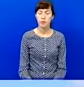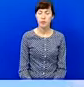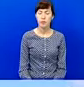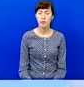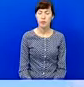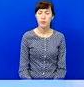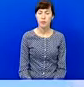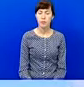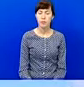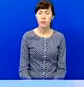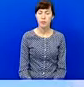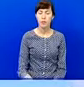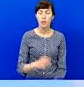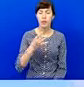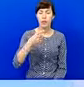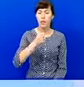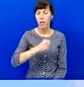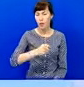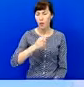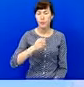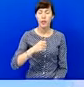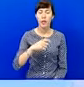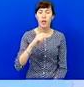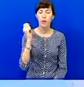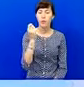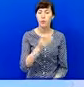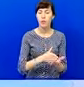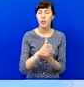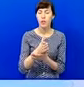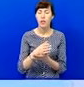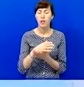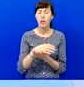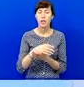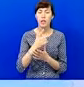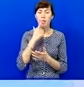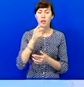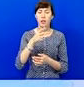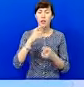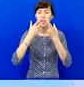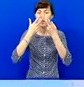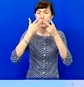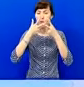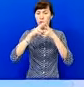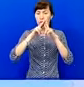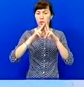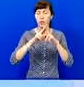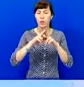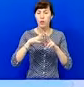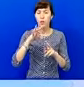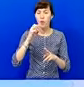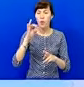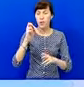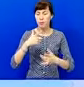Ер есімі ел есінде. Шардара ауданында ел үшін от кешкен Ауған соғысының ардагерлері Қызыл жұлдыз орденінің иегері Мұхтар Оразбеков пен Құрманғары Оразбековті